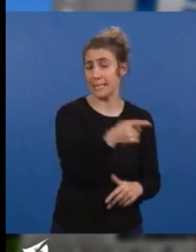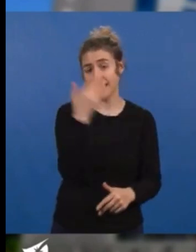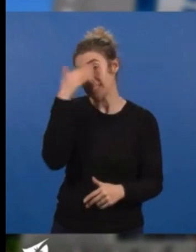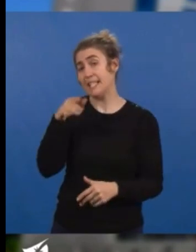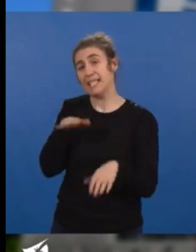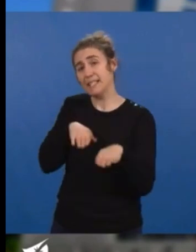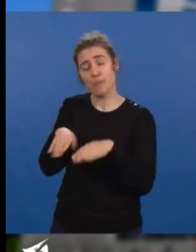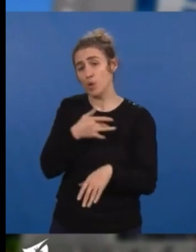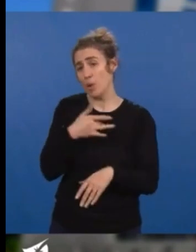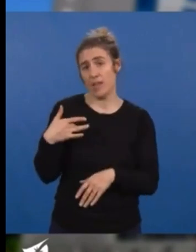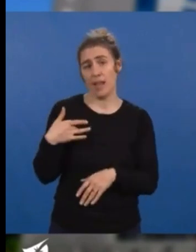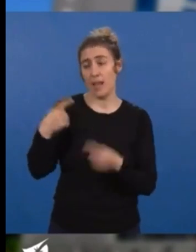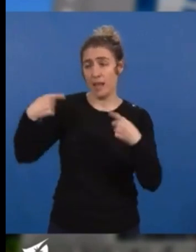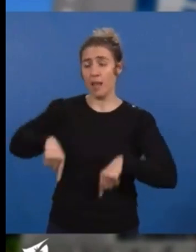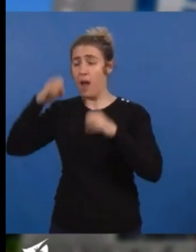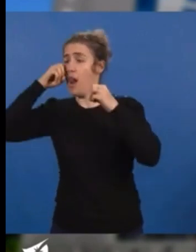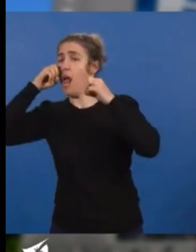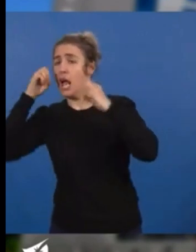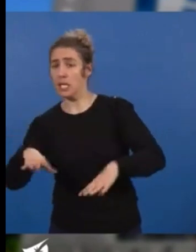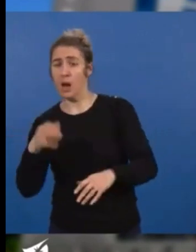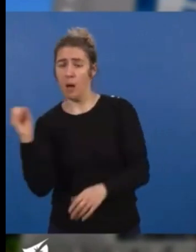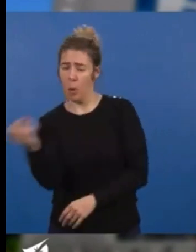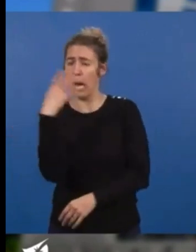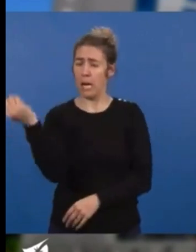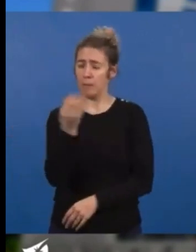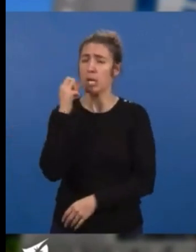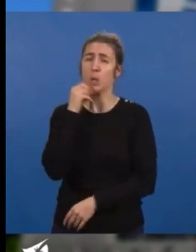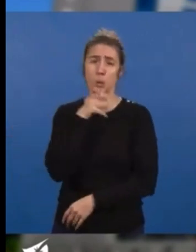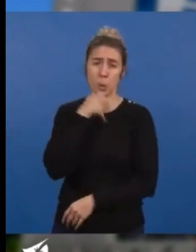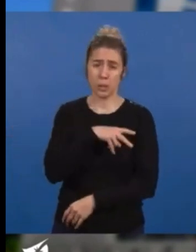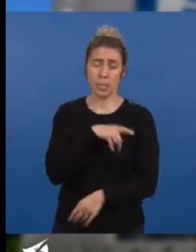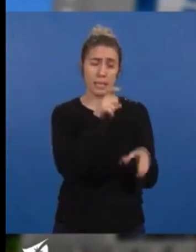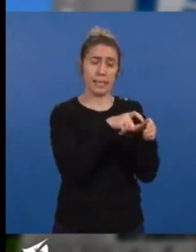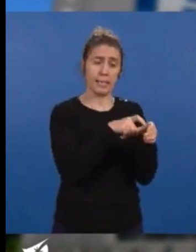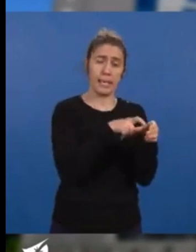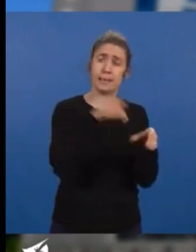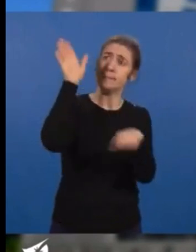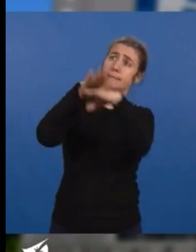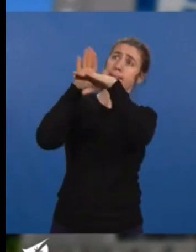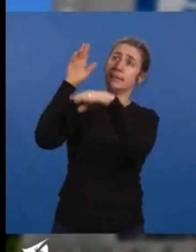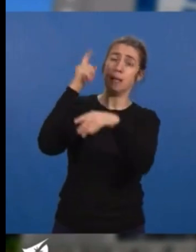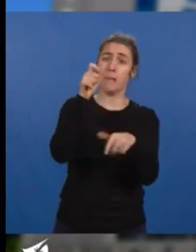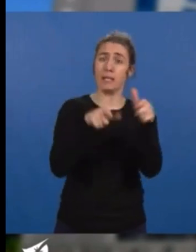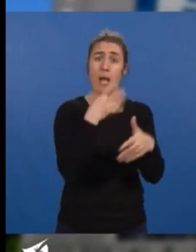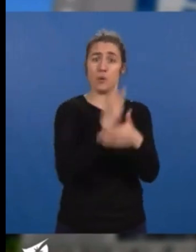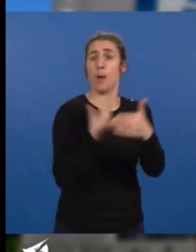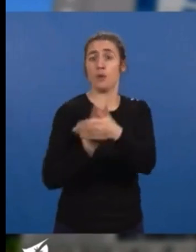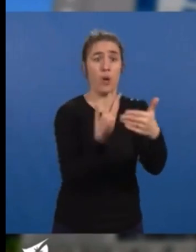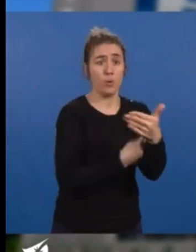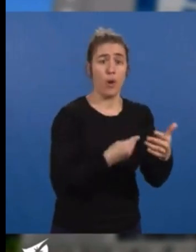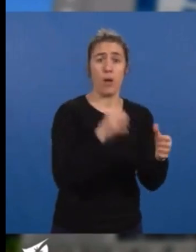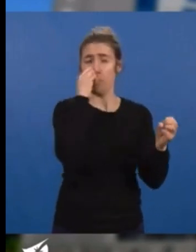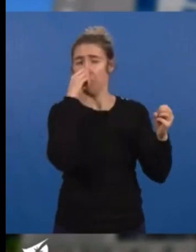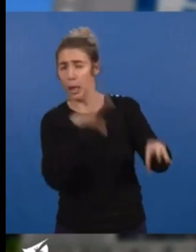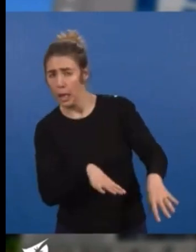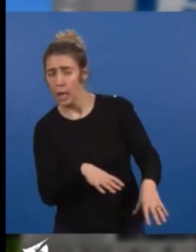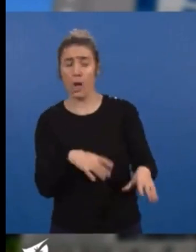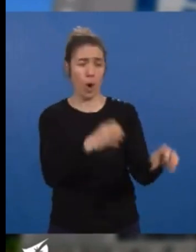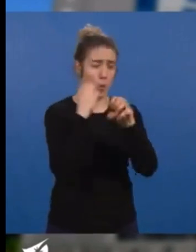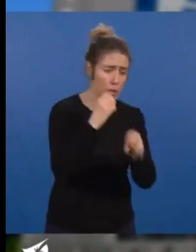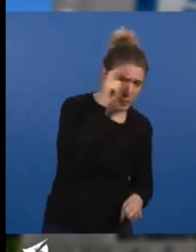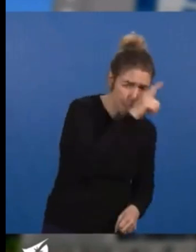santé abandonné par l'État est en état d'urgence. Les syndicats alertent sur l'absentéisme, mais aussi sur les démissions, les difficultés de